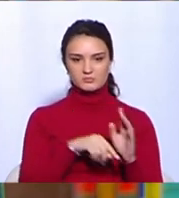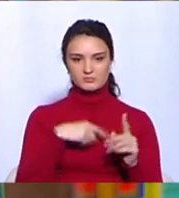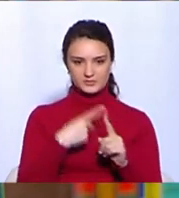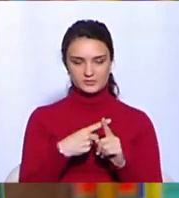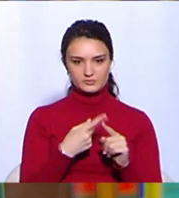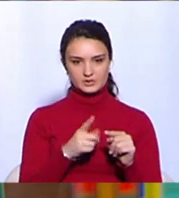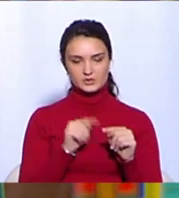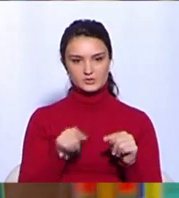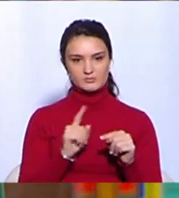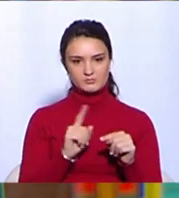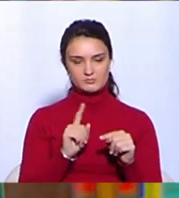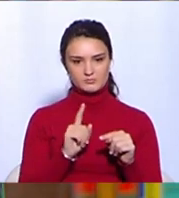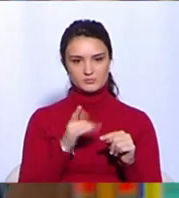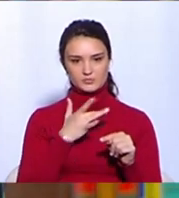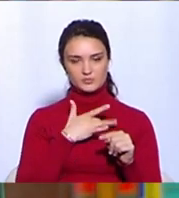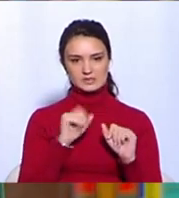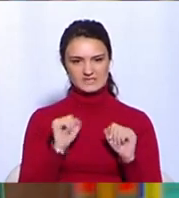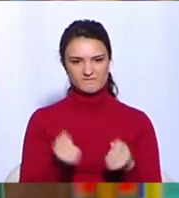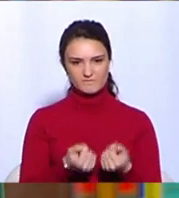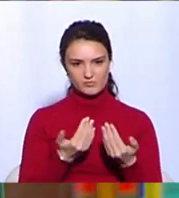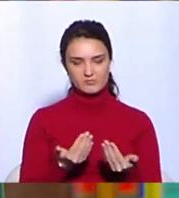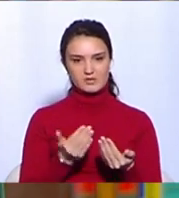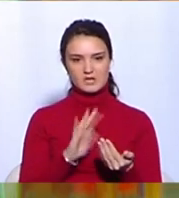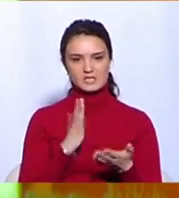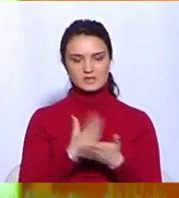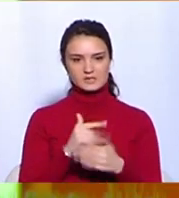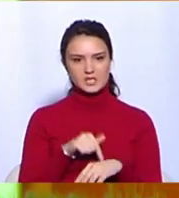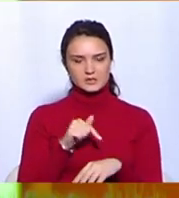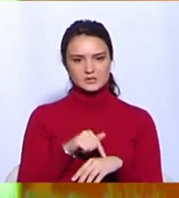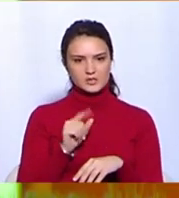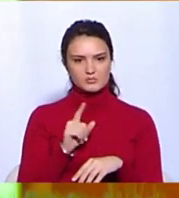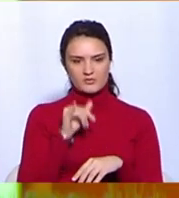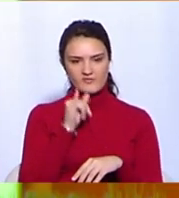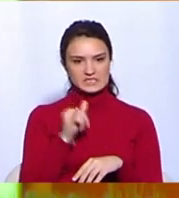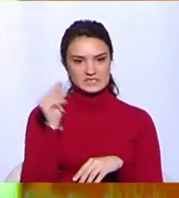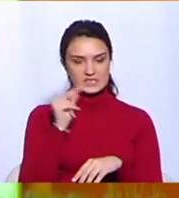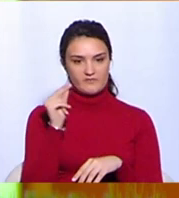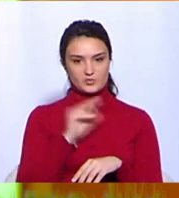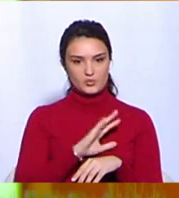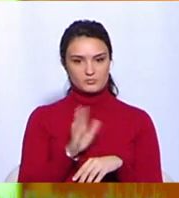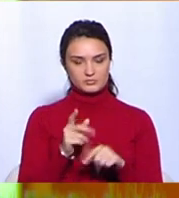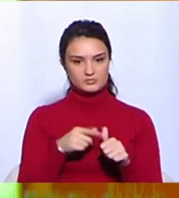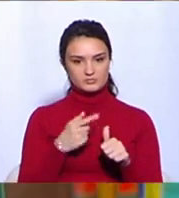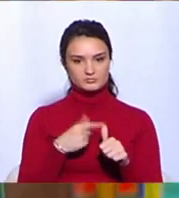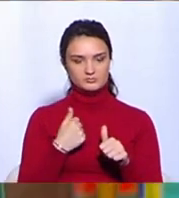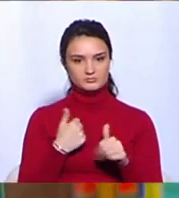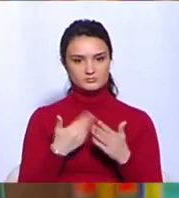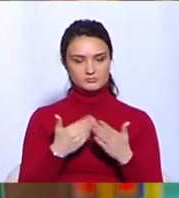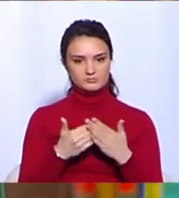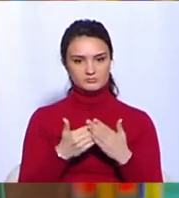პლუს აი ეს, რომ გულცივობა არ აქვს განცდა, რომ ვერ სწავლობს, მაგალითად